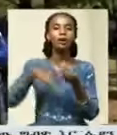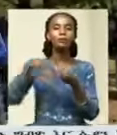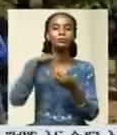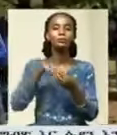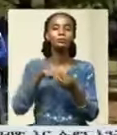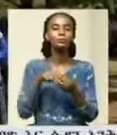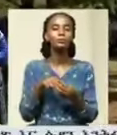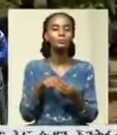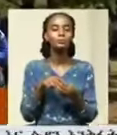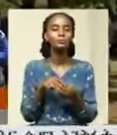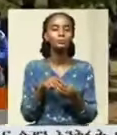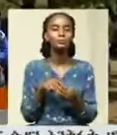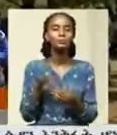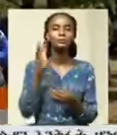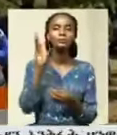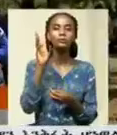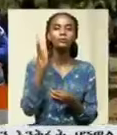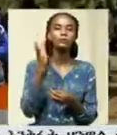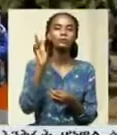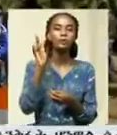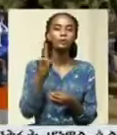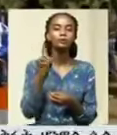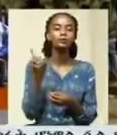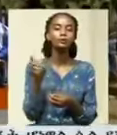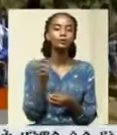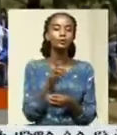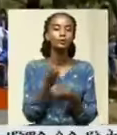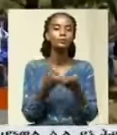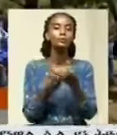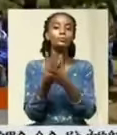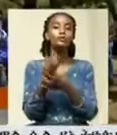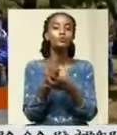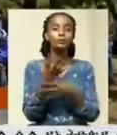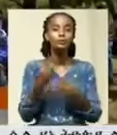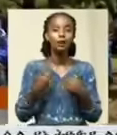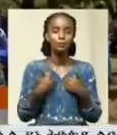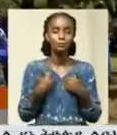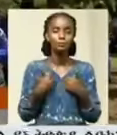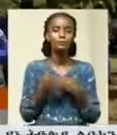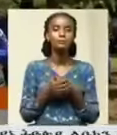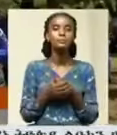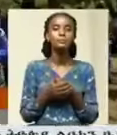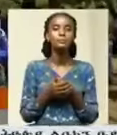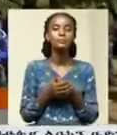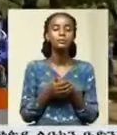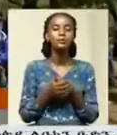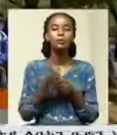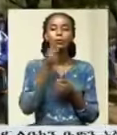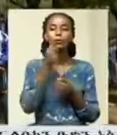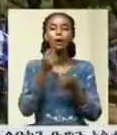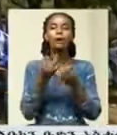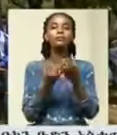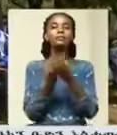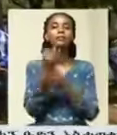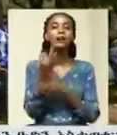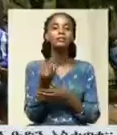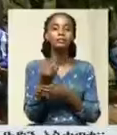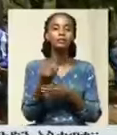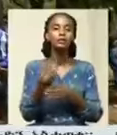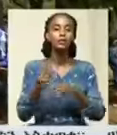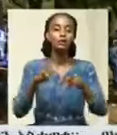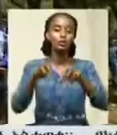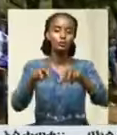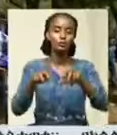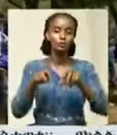ወንዶ 6-7 የሚሆኑ እንትን ምንጮች አለ ውሃ ልማት የቆፈሩት